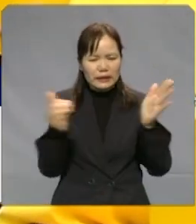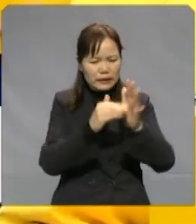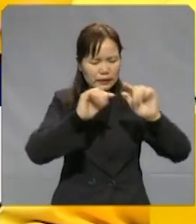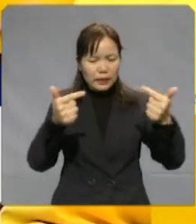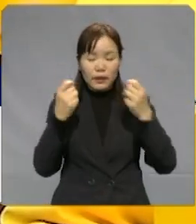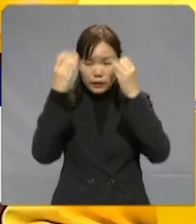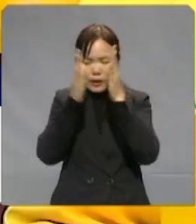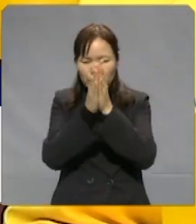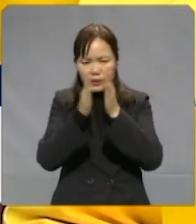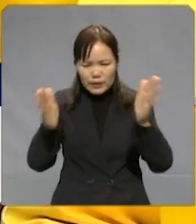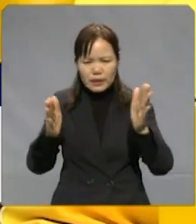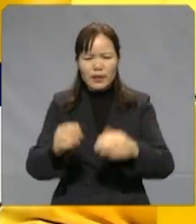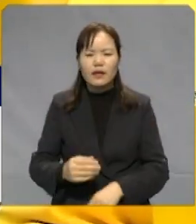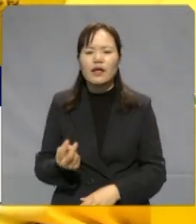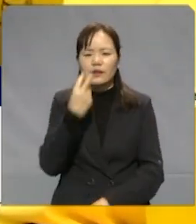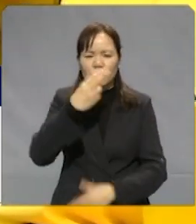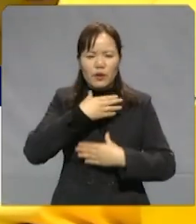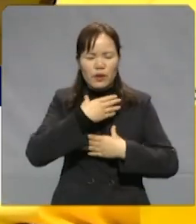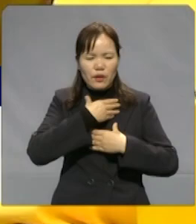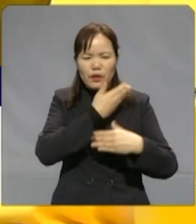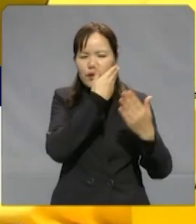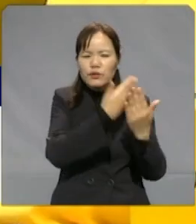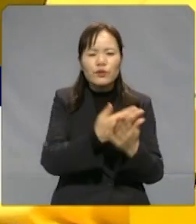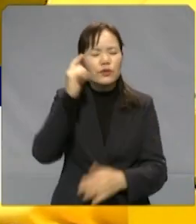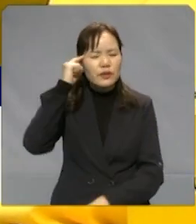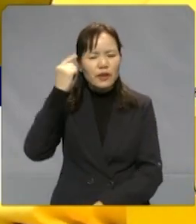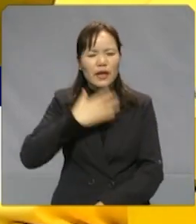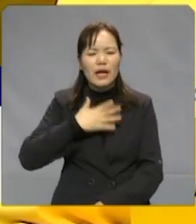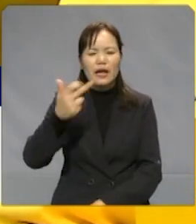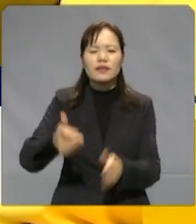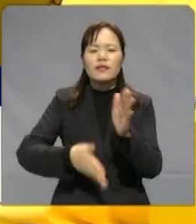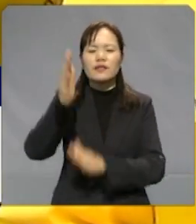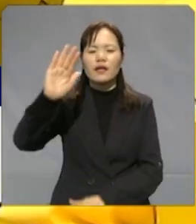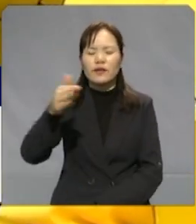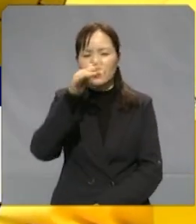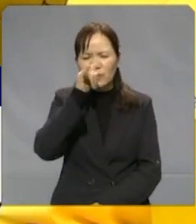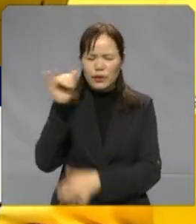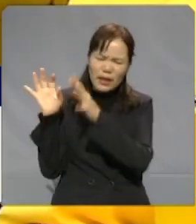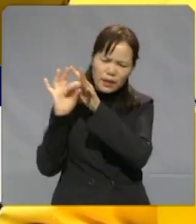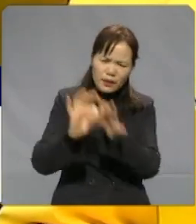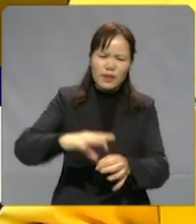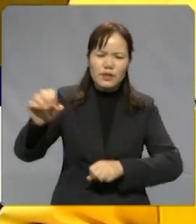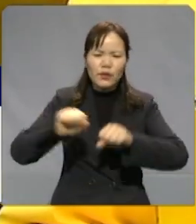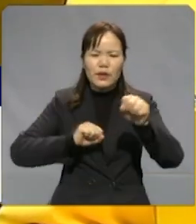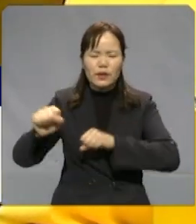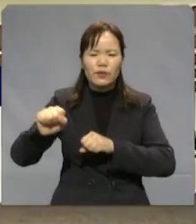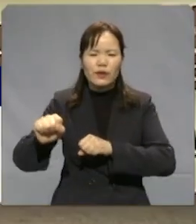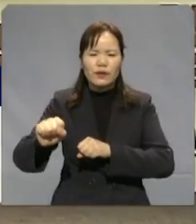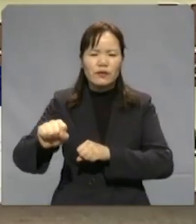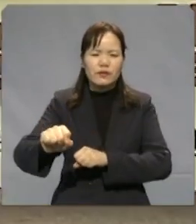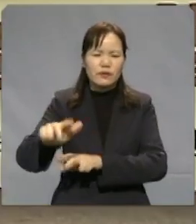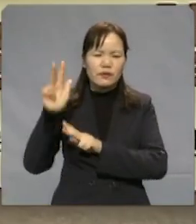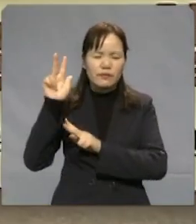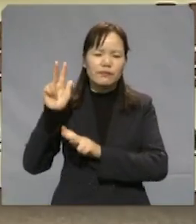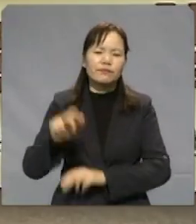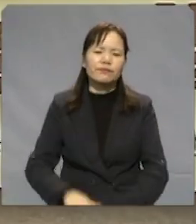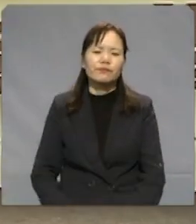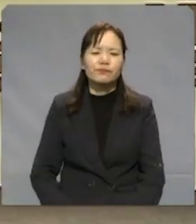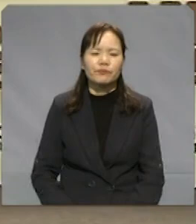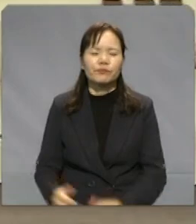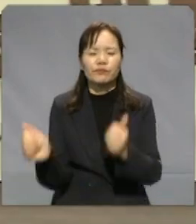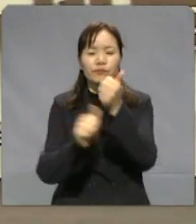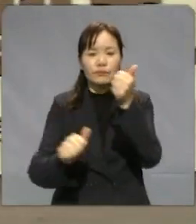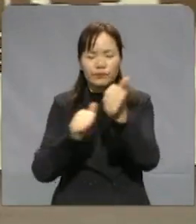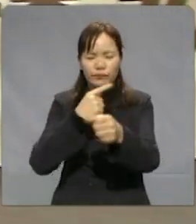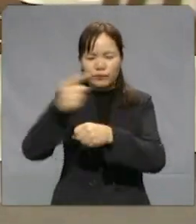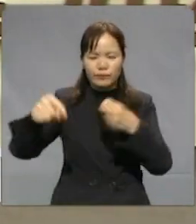생명을 소중하게 여기는 안산시가 될 수 있도록 경주를 멈추지 않을 것임을 천명합니다. 위원회는